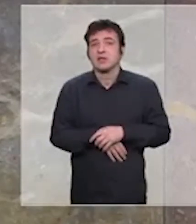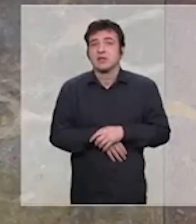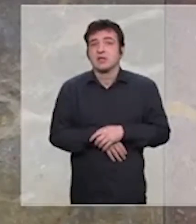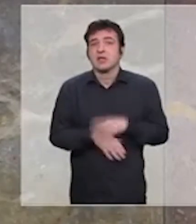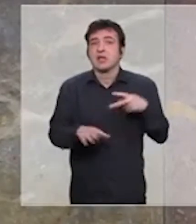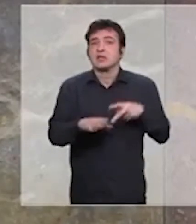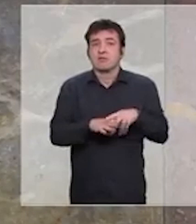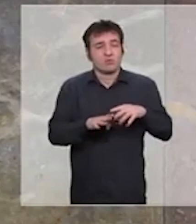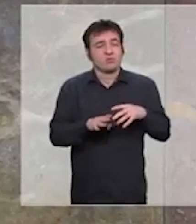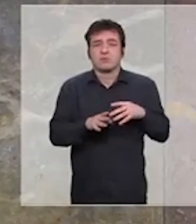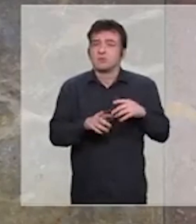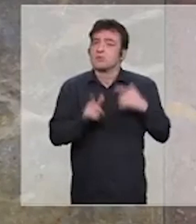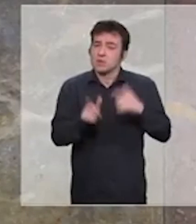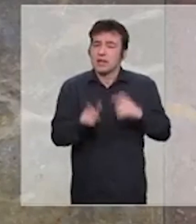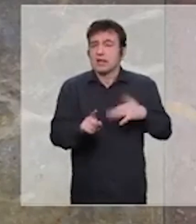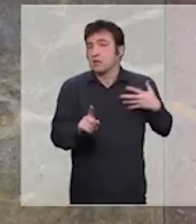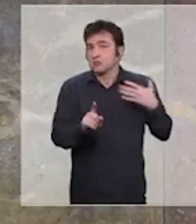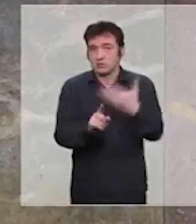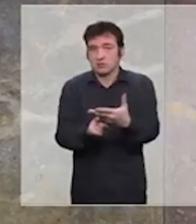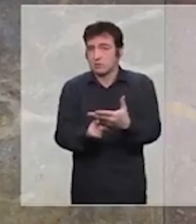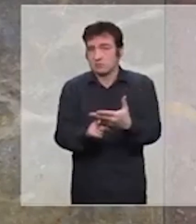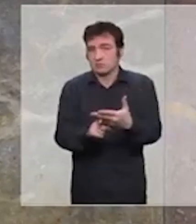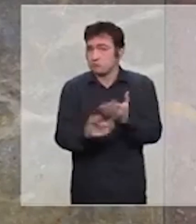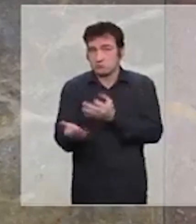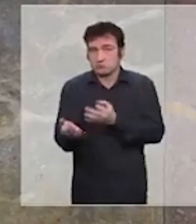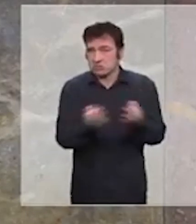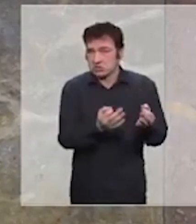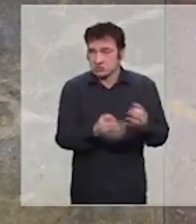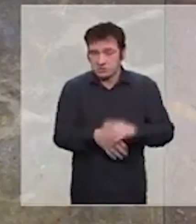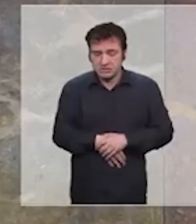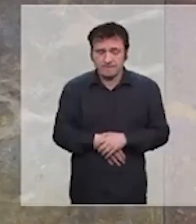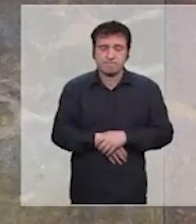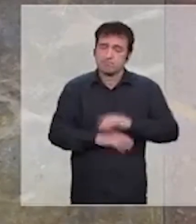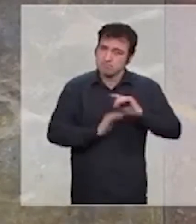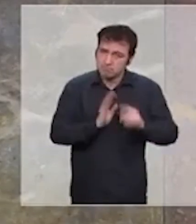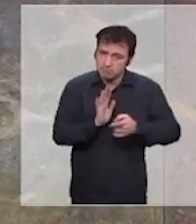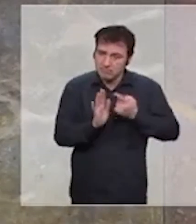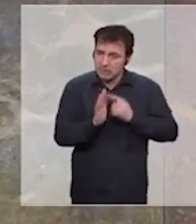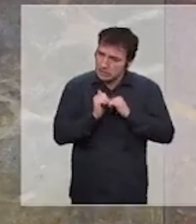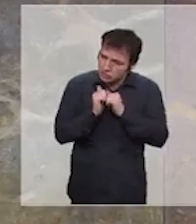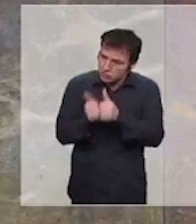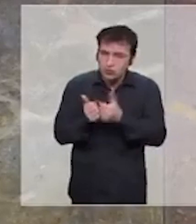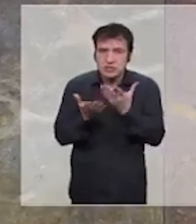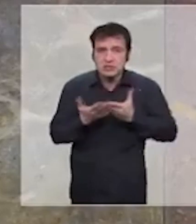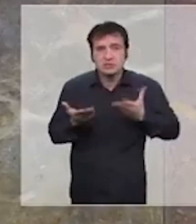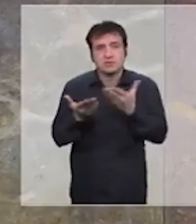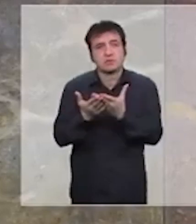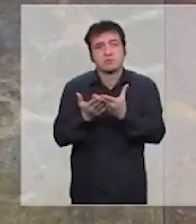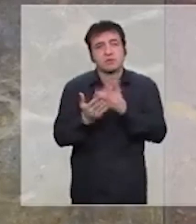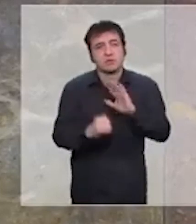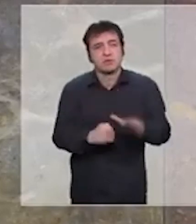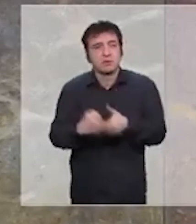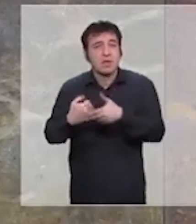conflit, de manière régulière, de manière appuyée, de manière suivie. Nous apportons un